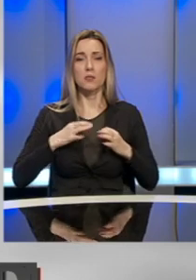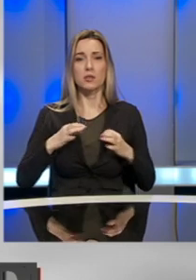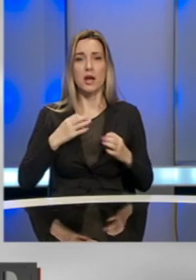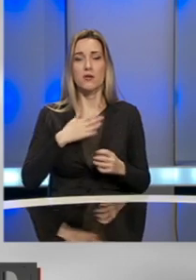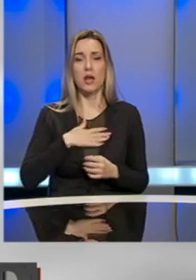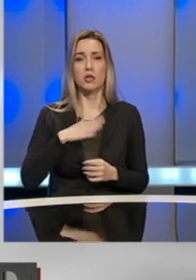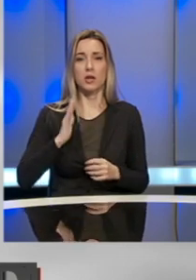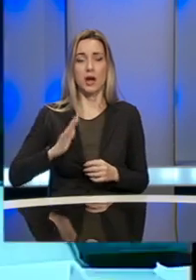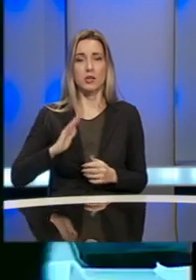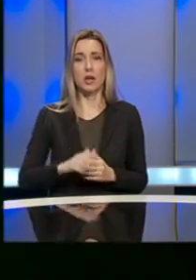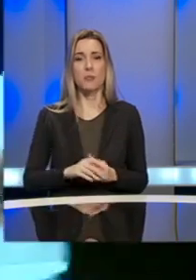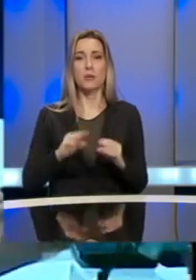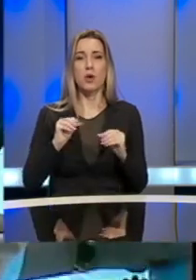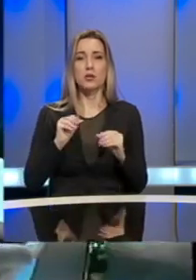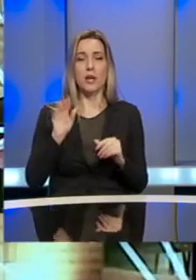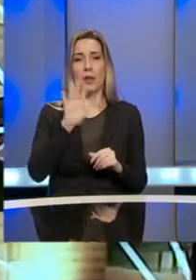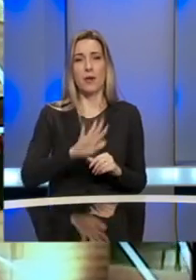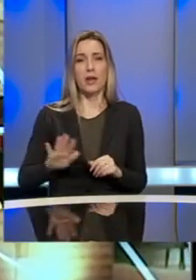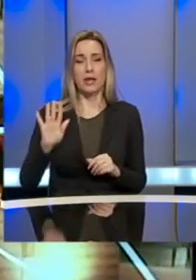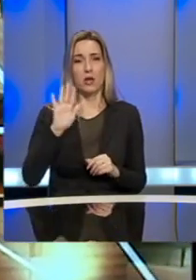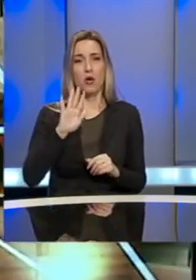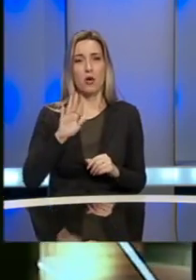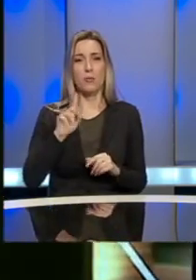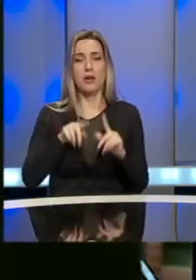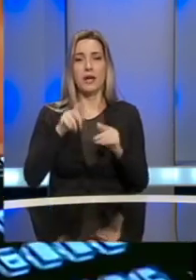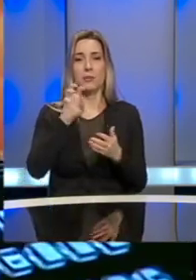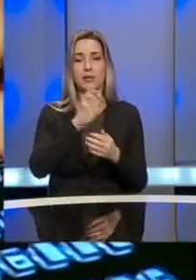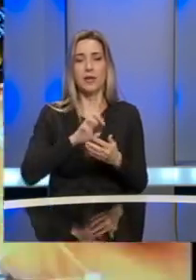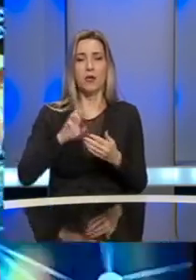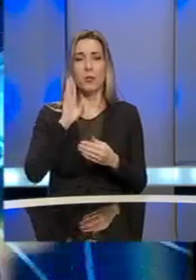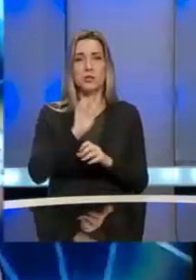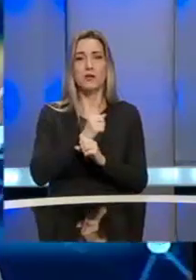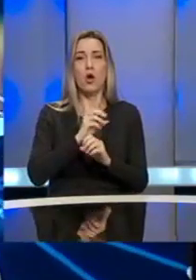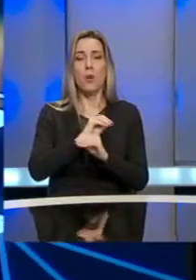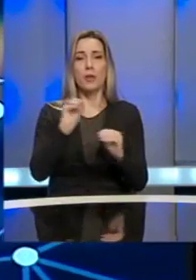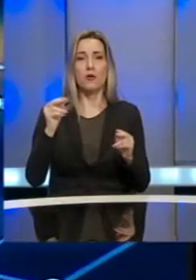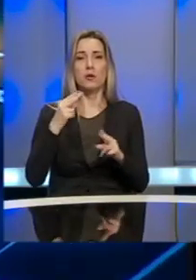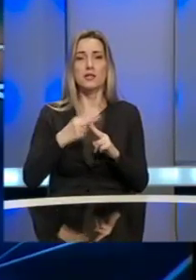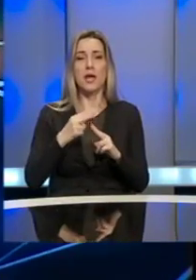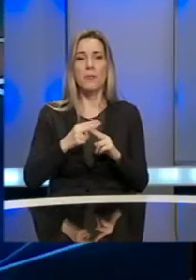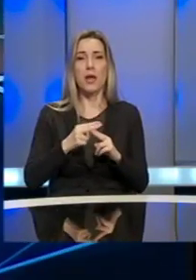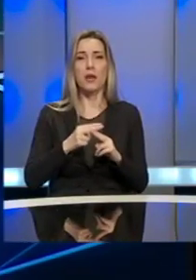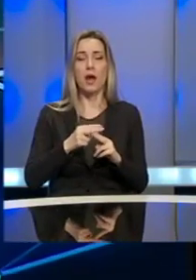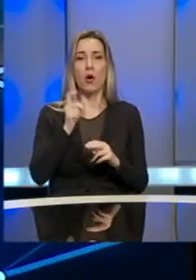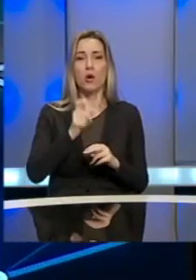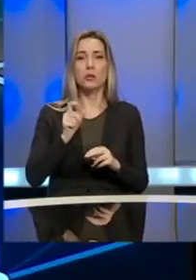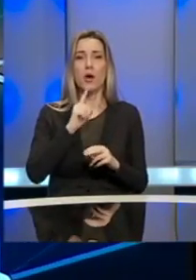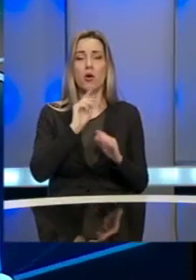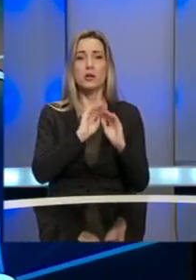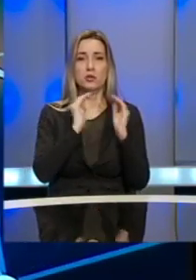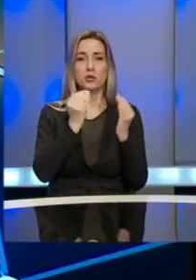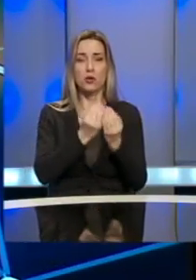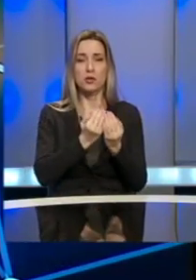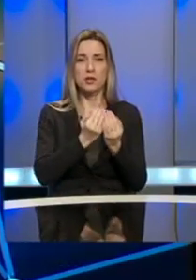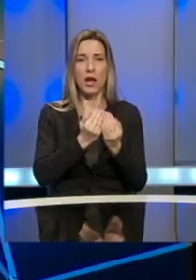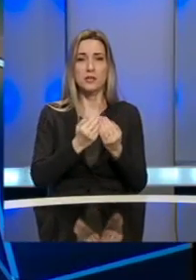građana. U zemljama regiona, ali u nekim dijelovima Bosne i Hercegovine, objavljuju se imena osoba koje su u samoizolaciji. Stranka demokratske